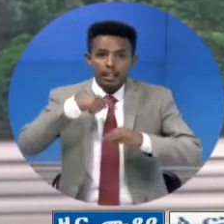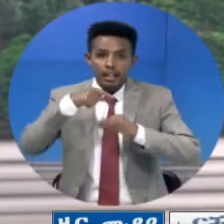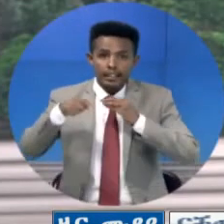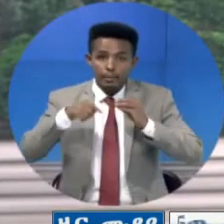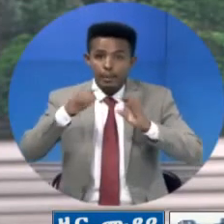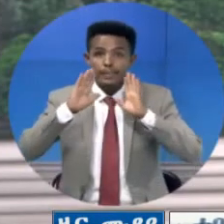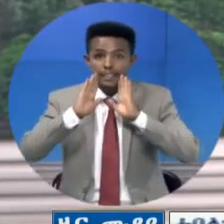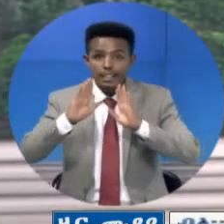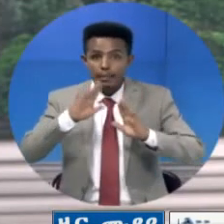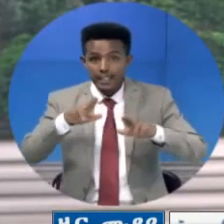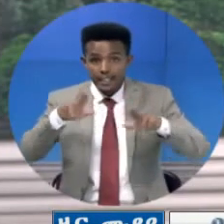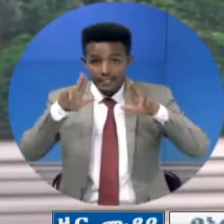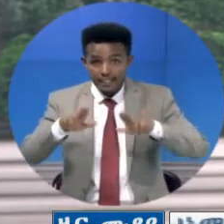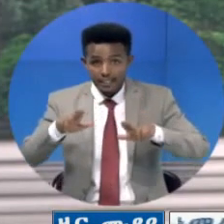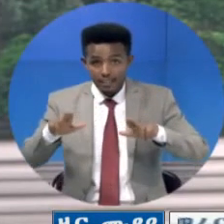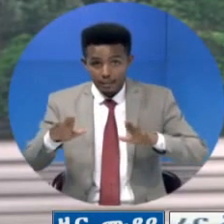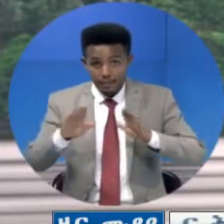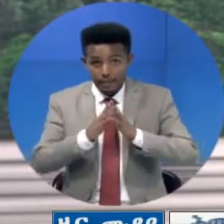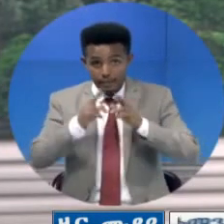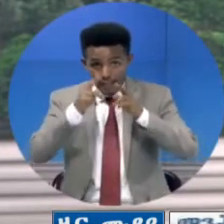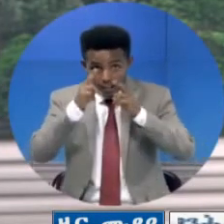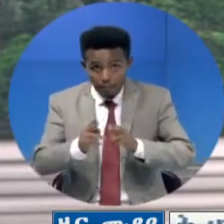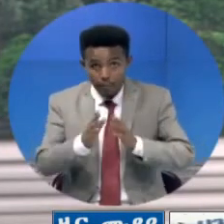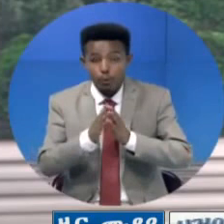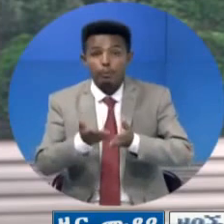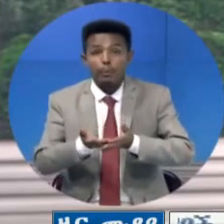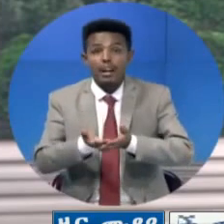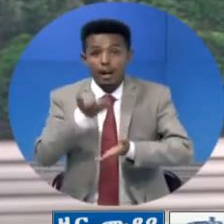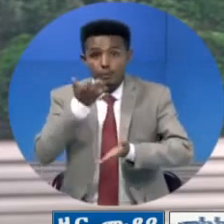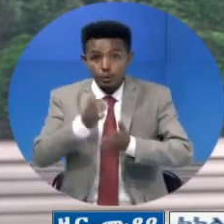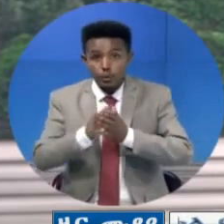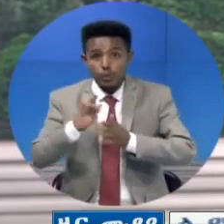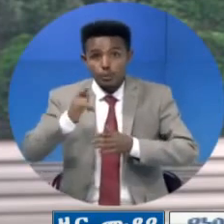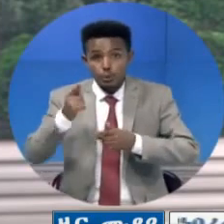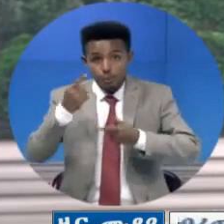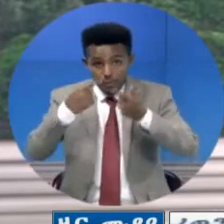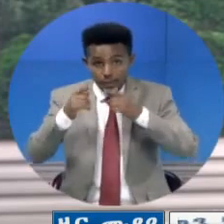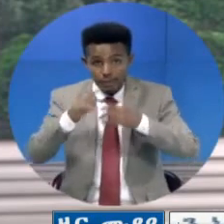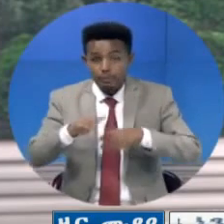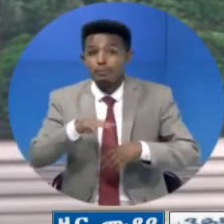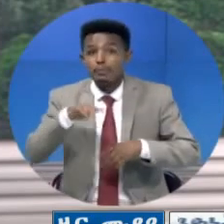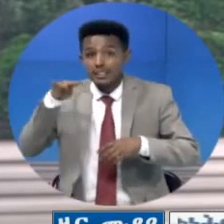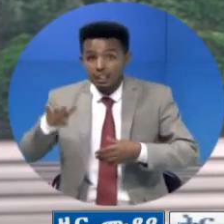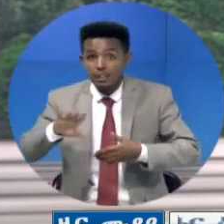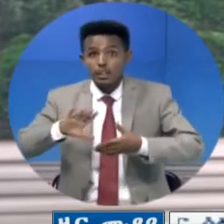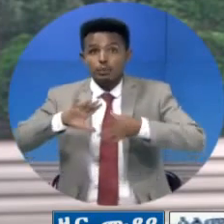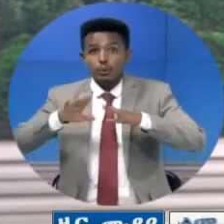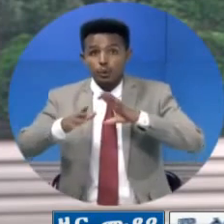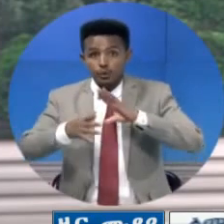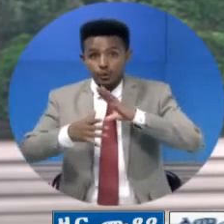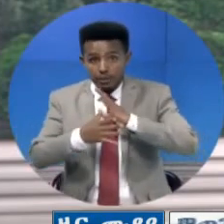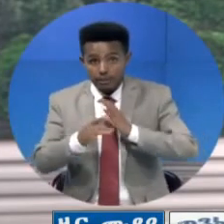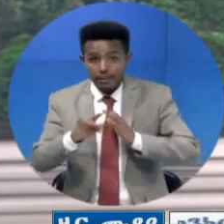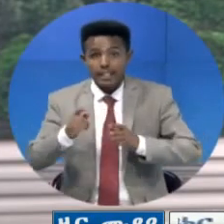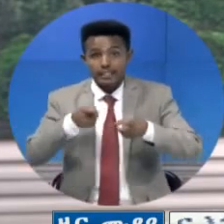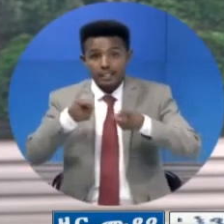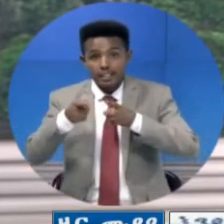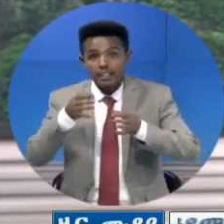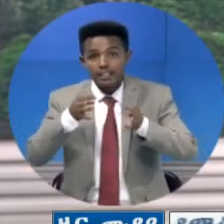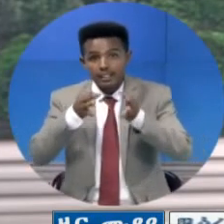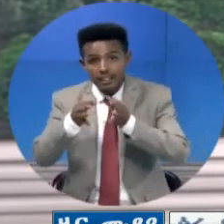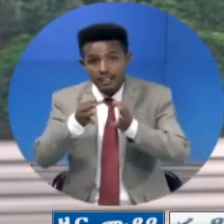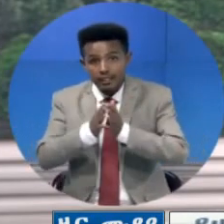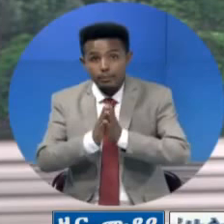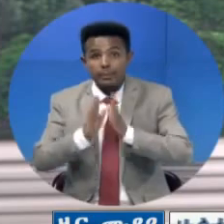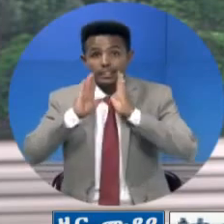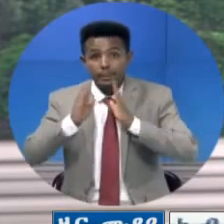የአካባቢ ሰላምና ጸጥታ በመከበሩ ባለሀብቶች ወደ ዞኑ መምጣታቸውን የምስራቅ ጎጃም ዞን አስተዳደር አስታወቀ። በሰላምና ጸጥታ ዙሪያ